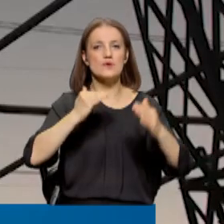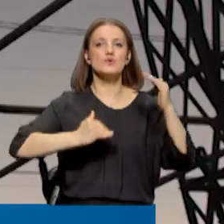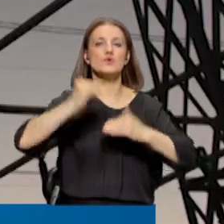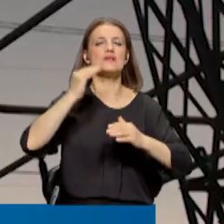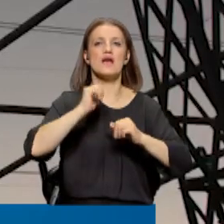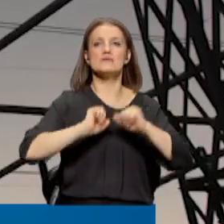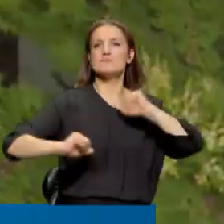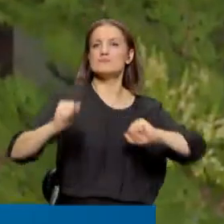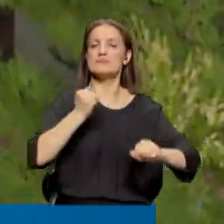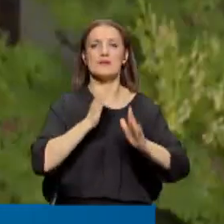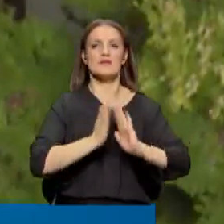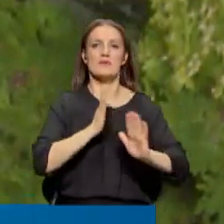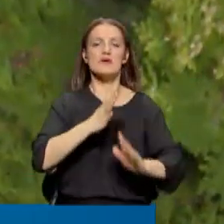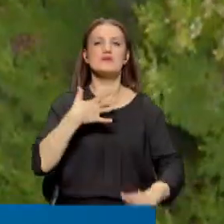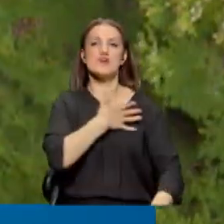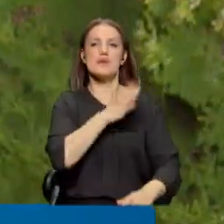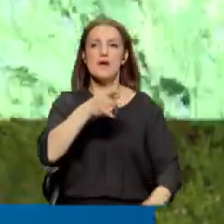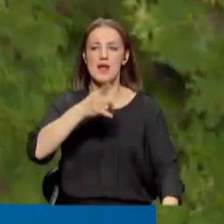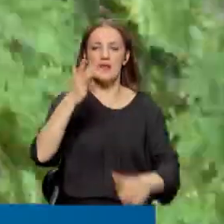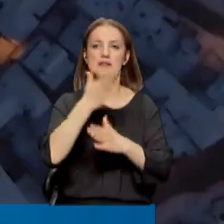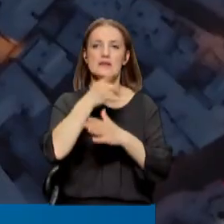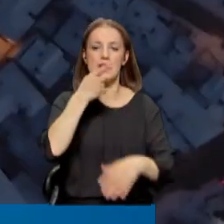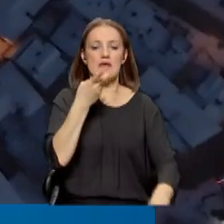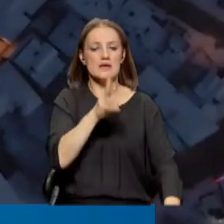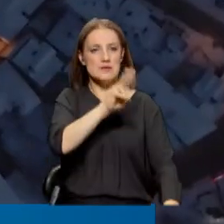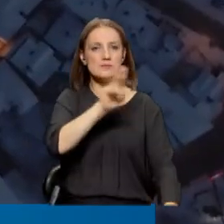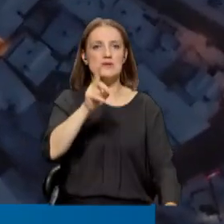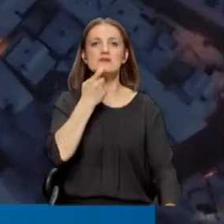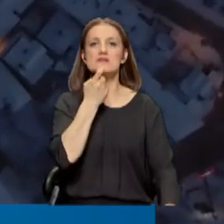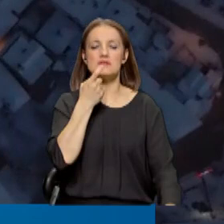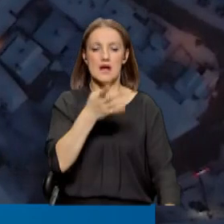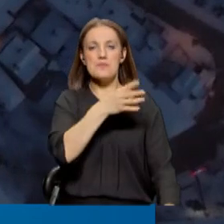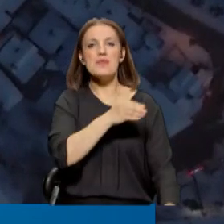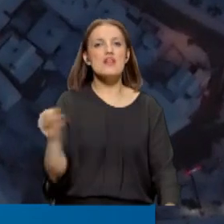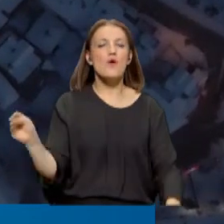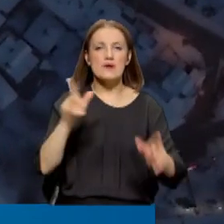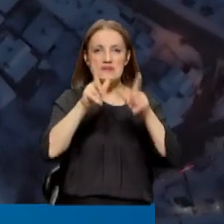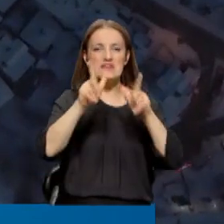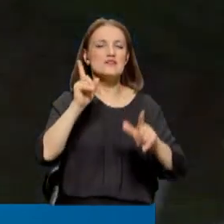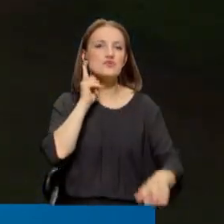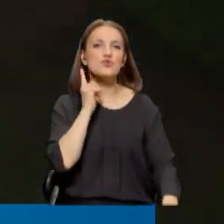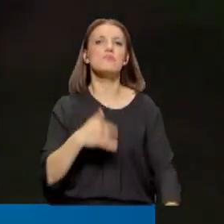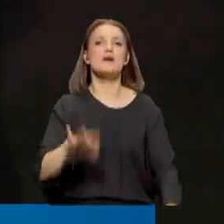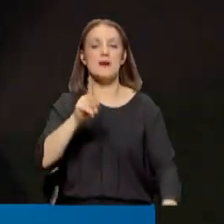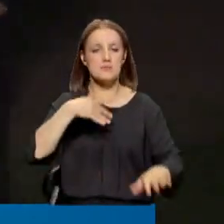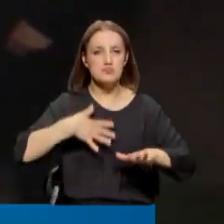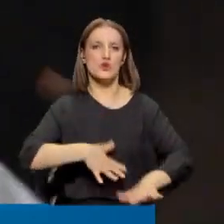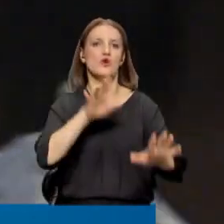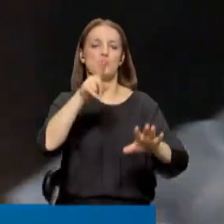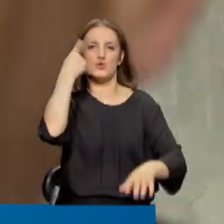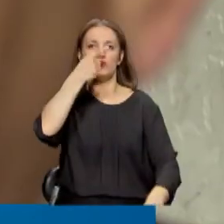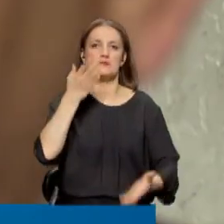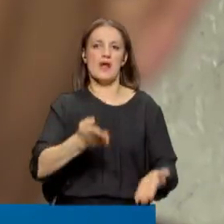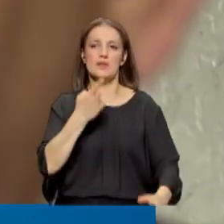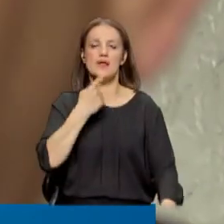gerilim devam ediyor. CHP lideri 2021 yılında elektriği kesilen milyonların sesini duymadılar, protestom bu yüzden